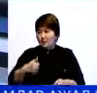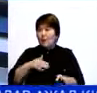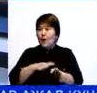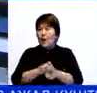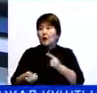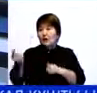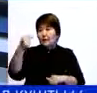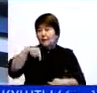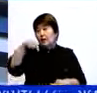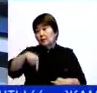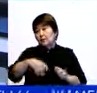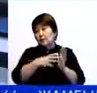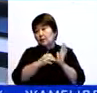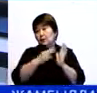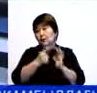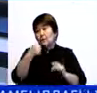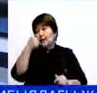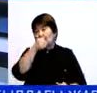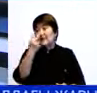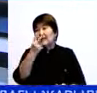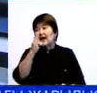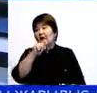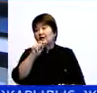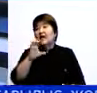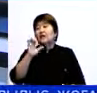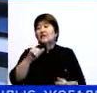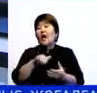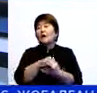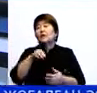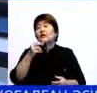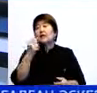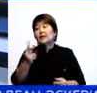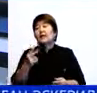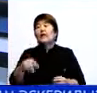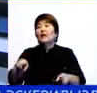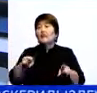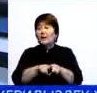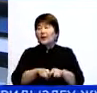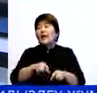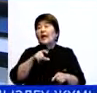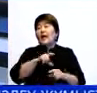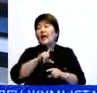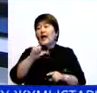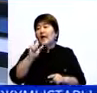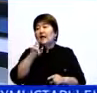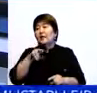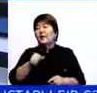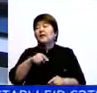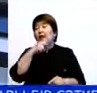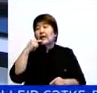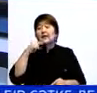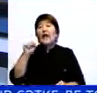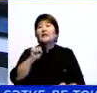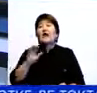шықты. 1991 жылдың 2 қазанында Союз ТМ кемесінде отандасымызбен бірге экипаж командирі ресейлік